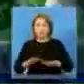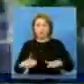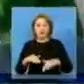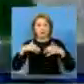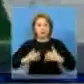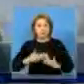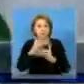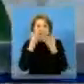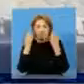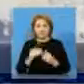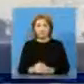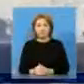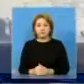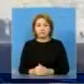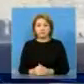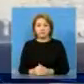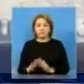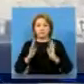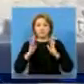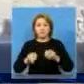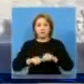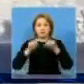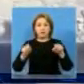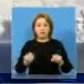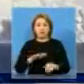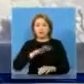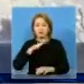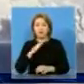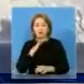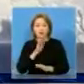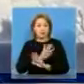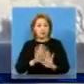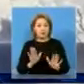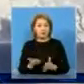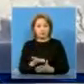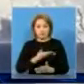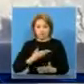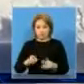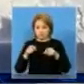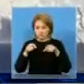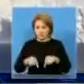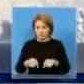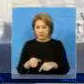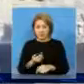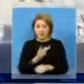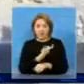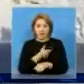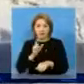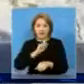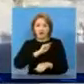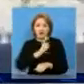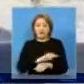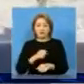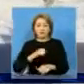шаршауды ұмытқандай. Парк ашылғанына көп уақыт болған жоқ. Біз бірақ осы жерге қатты өз